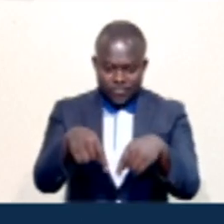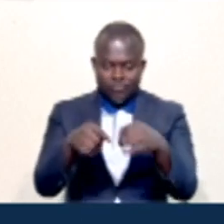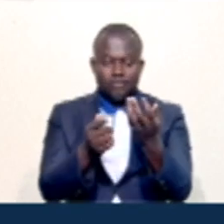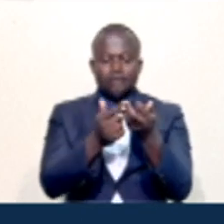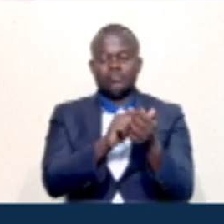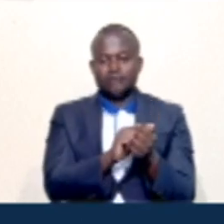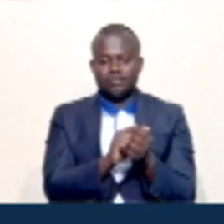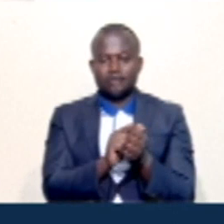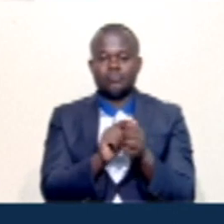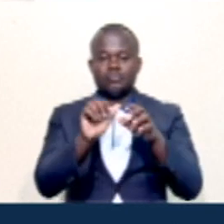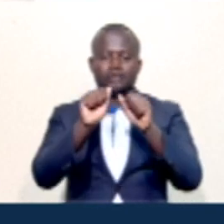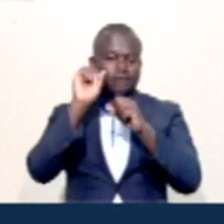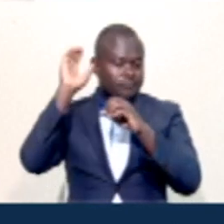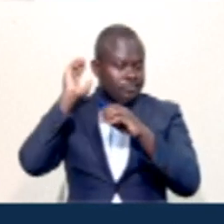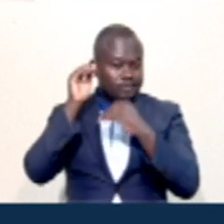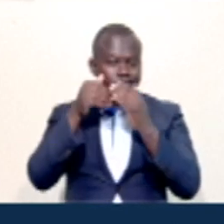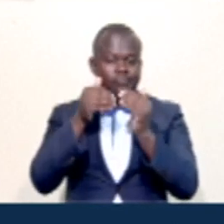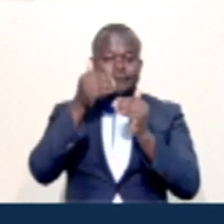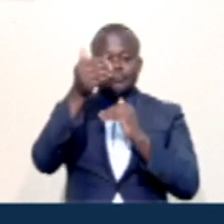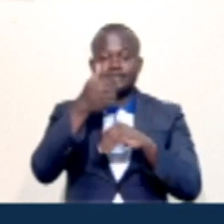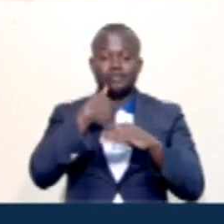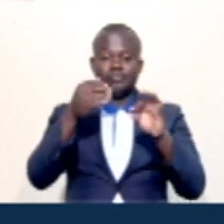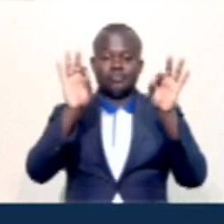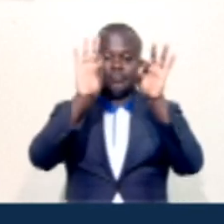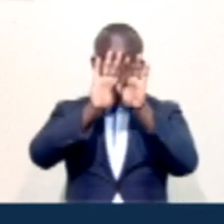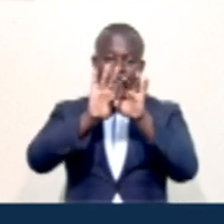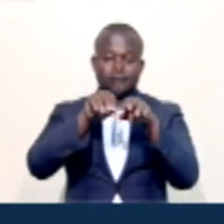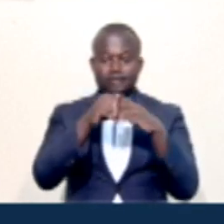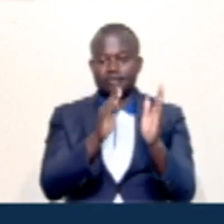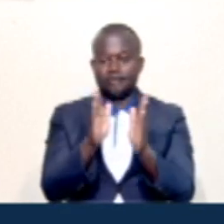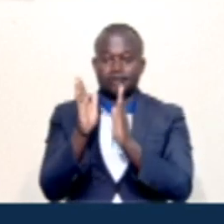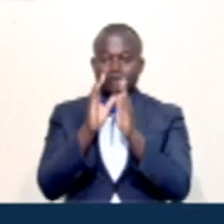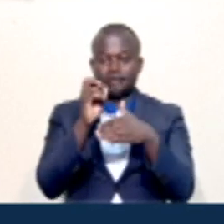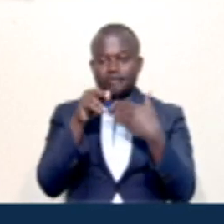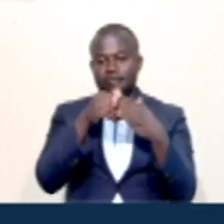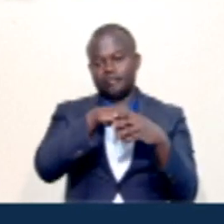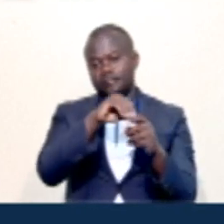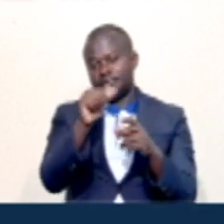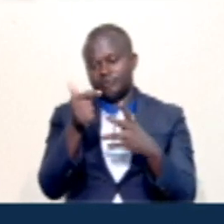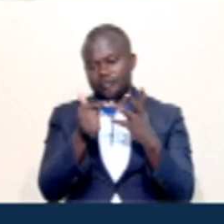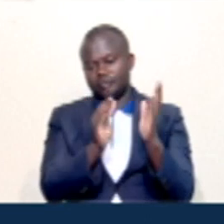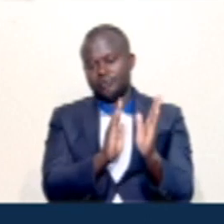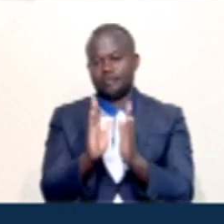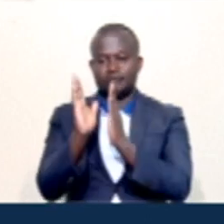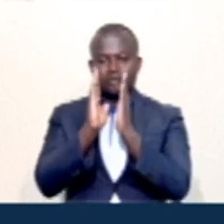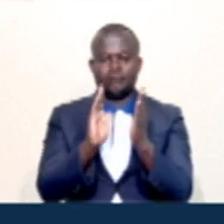kukubarura aje gufata amakuru azakugira akamaro mu igenamigambi cyangwa se no mu bindi biteganywa muri iri